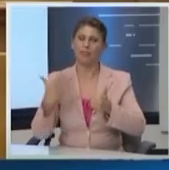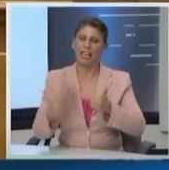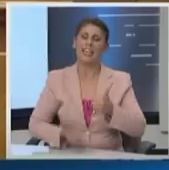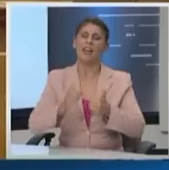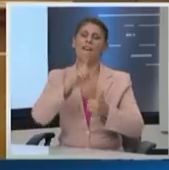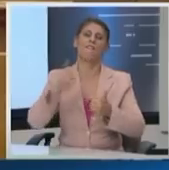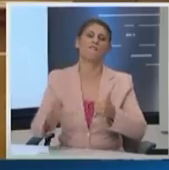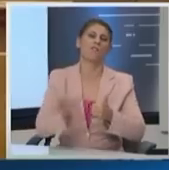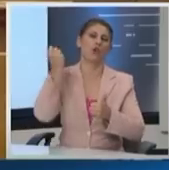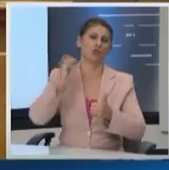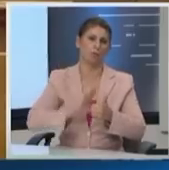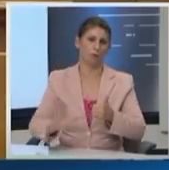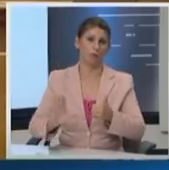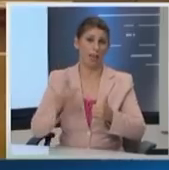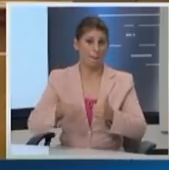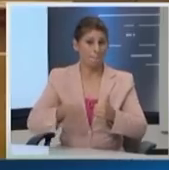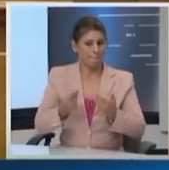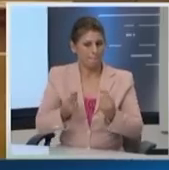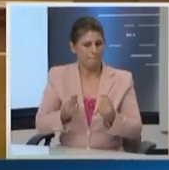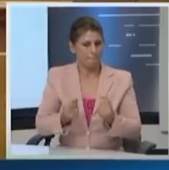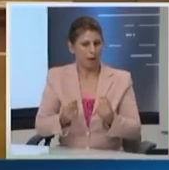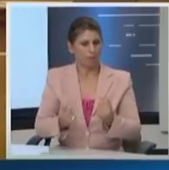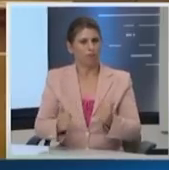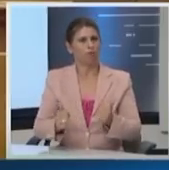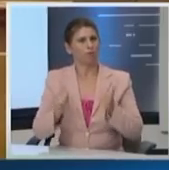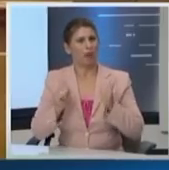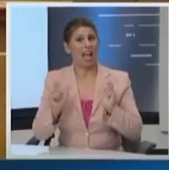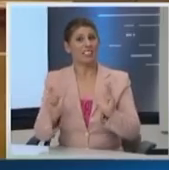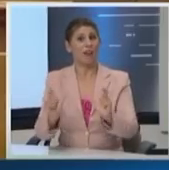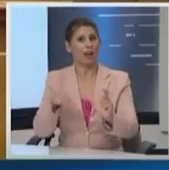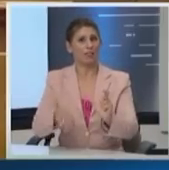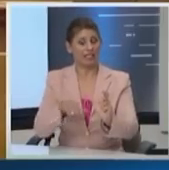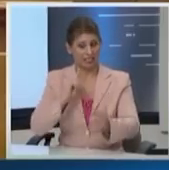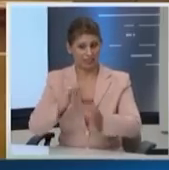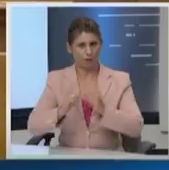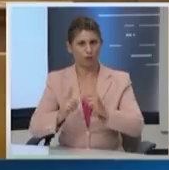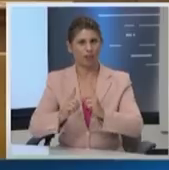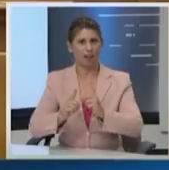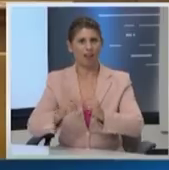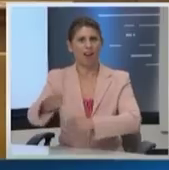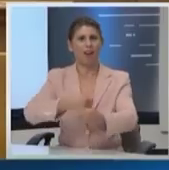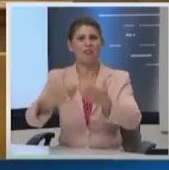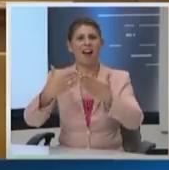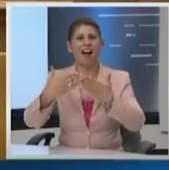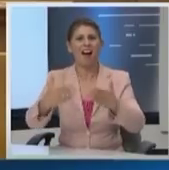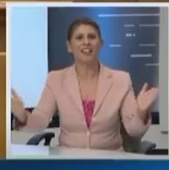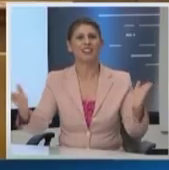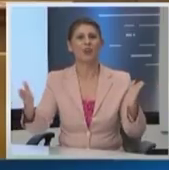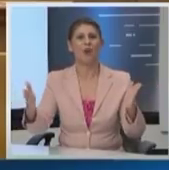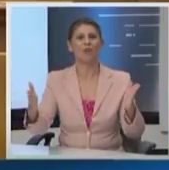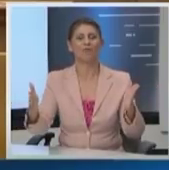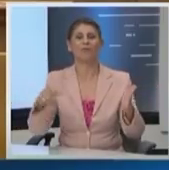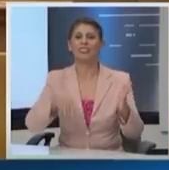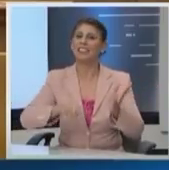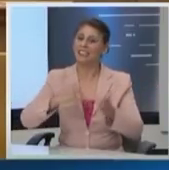βιώσιμο. Και ότι με όπλο αυτή τη συμφωνία οι αγορές είναι πλέον ορθάνυχτες για την ελληνική